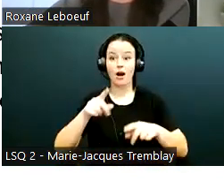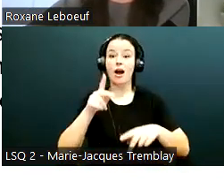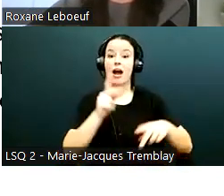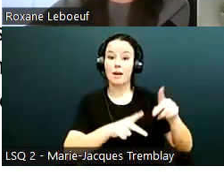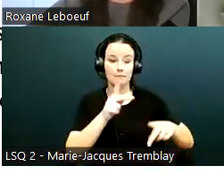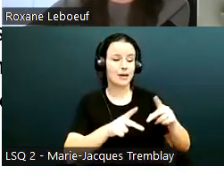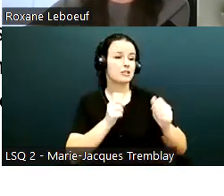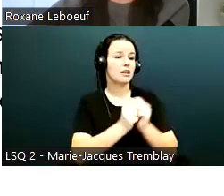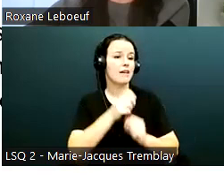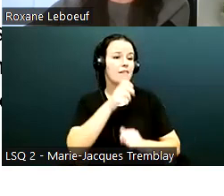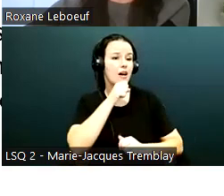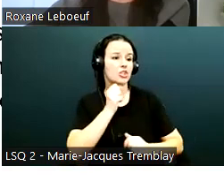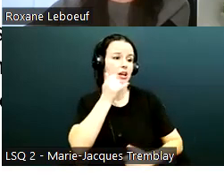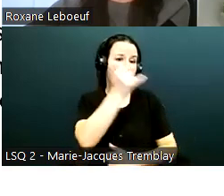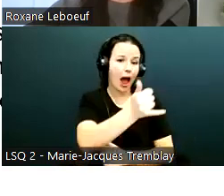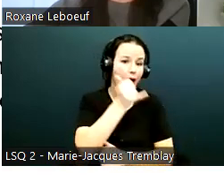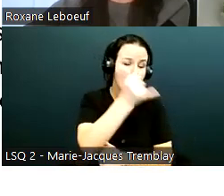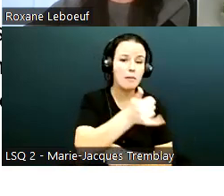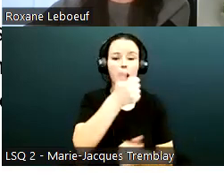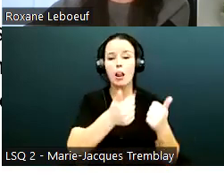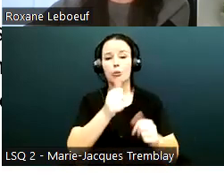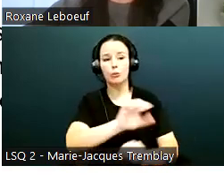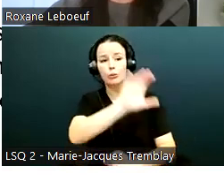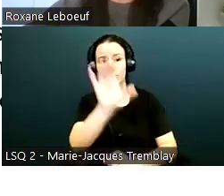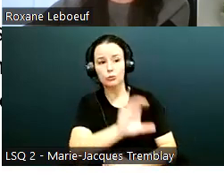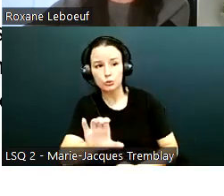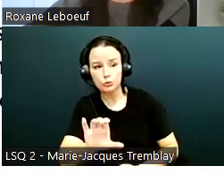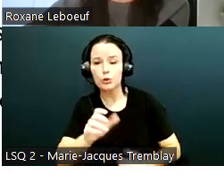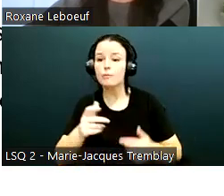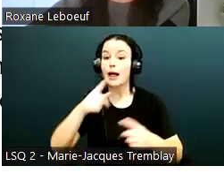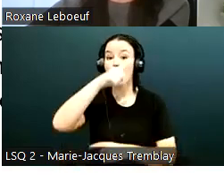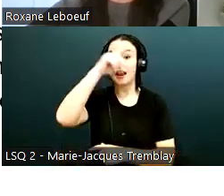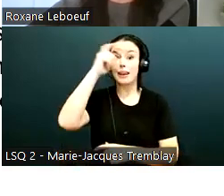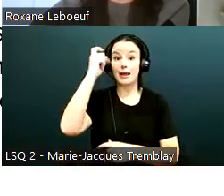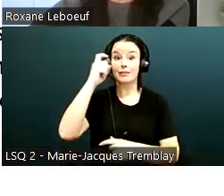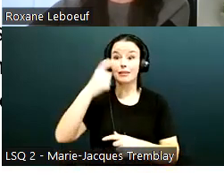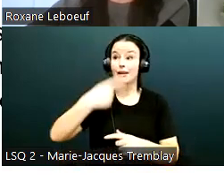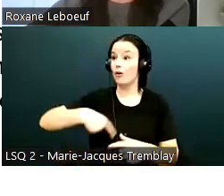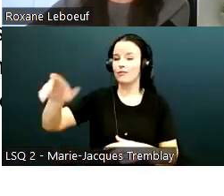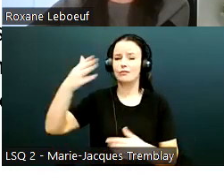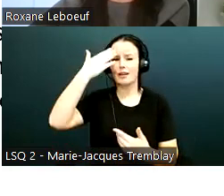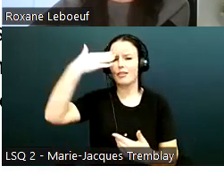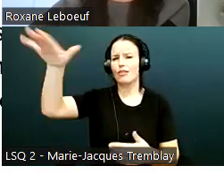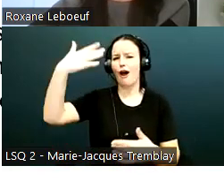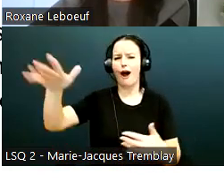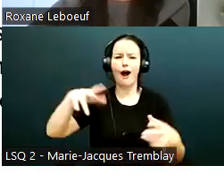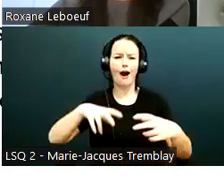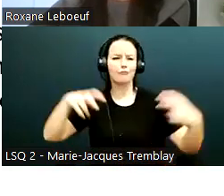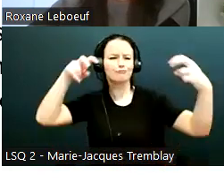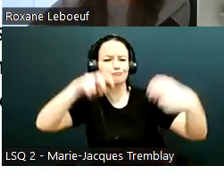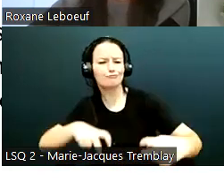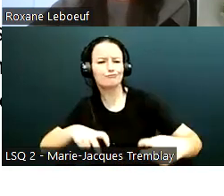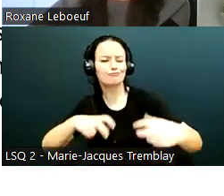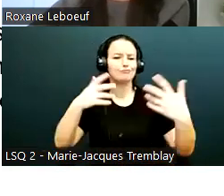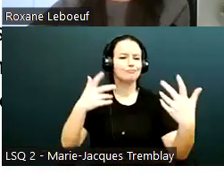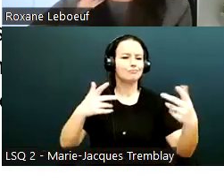entrevues téléphoniques ou faire des entrevues en Zoom ou pendant l'été, aller faire l'entrevue dehors autour de tables pique-nique où on était assis